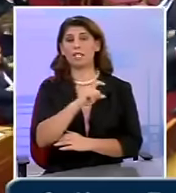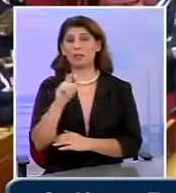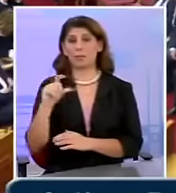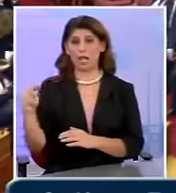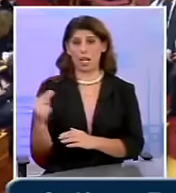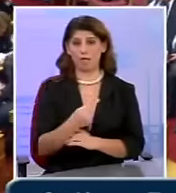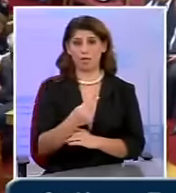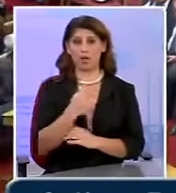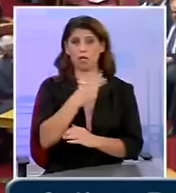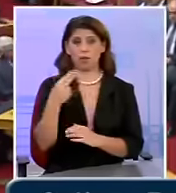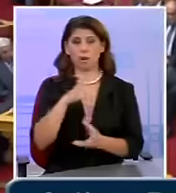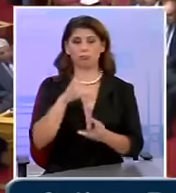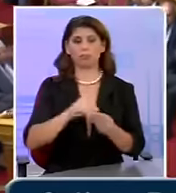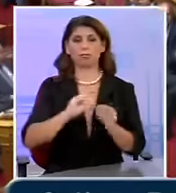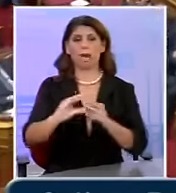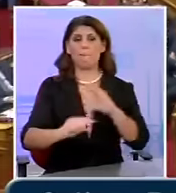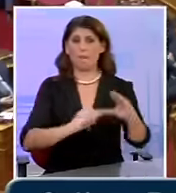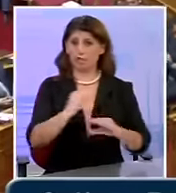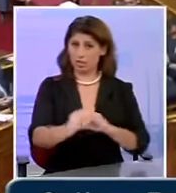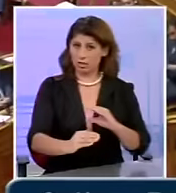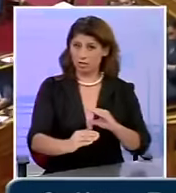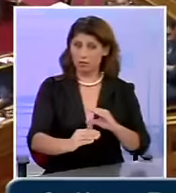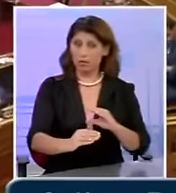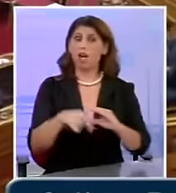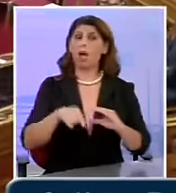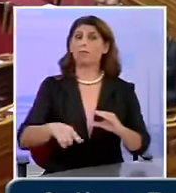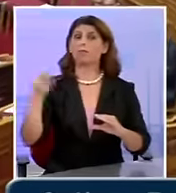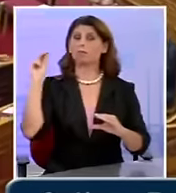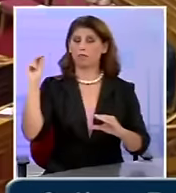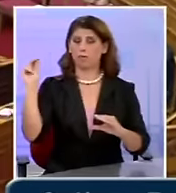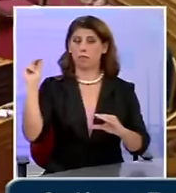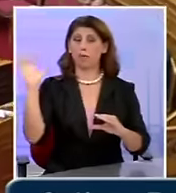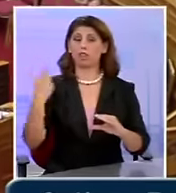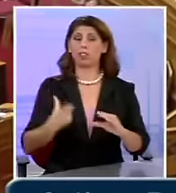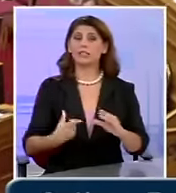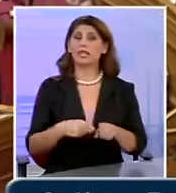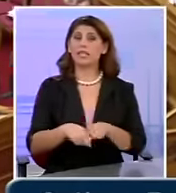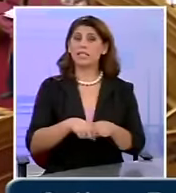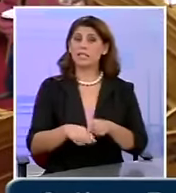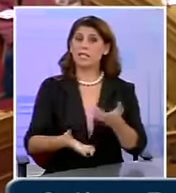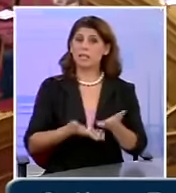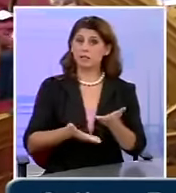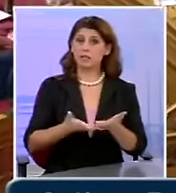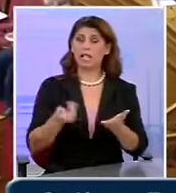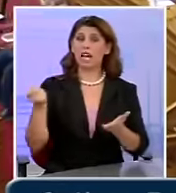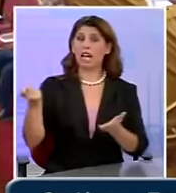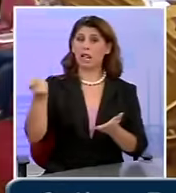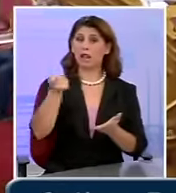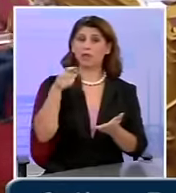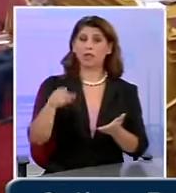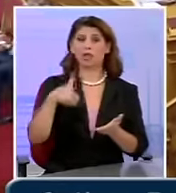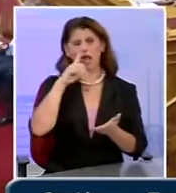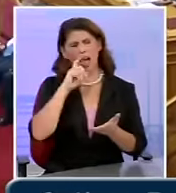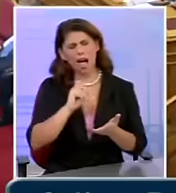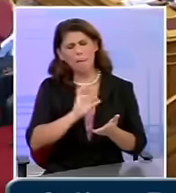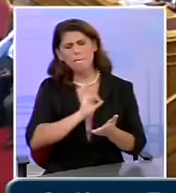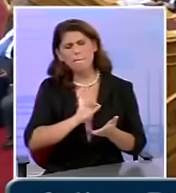τις επενδύσεις, η δέσμευση όσον αφορά την εξυπηρέτηση του χρέους, κάτι που είναι